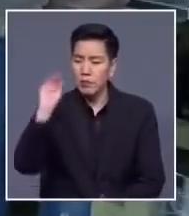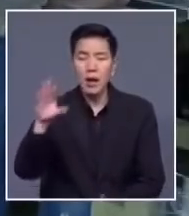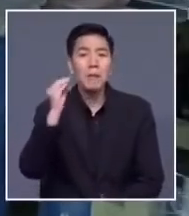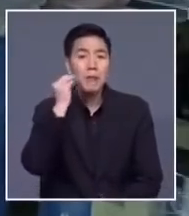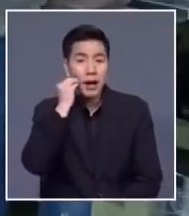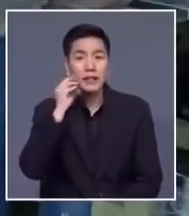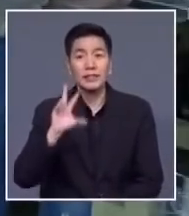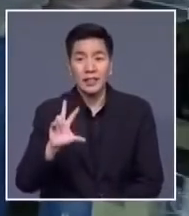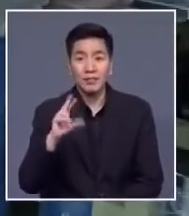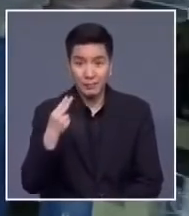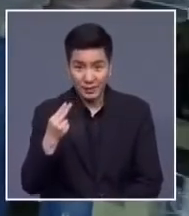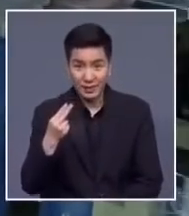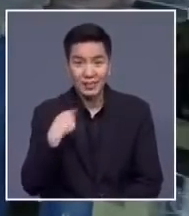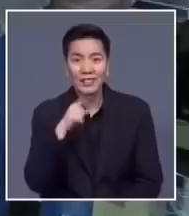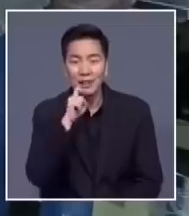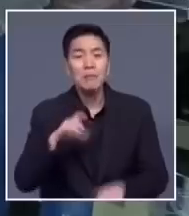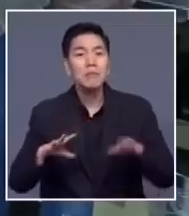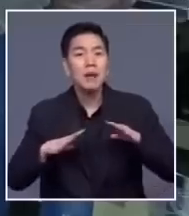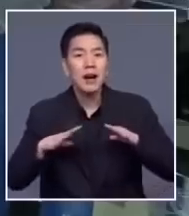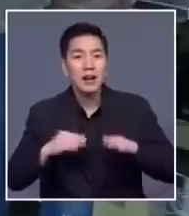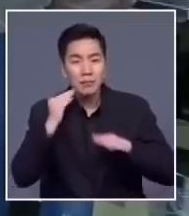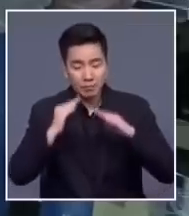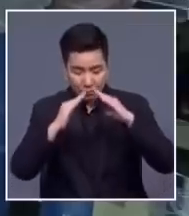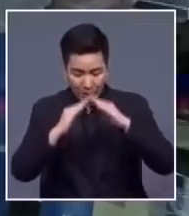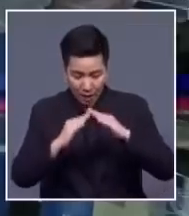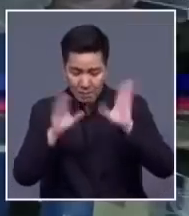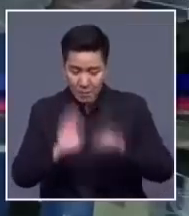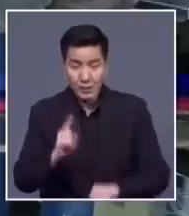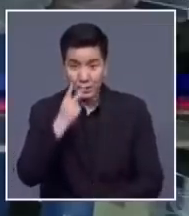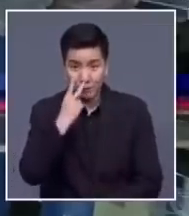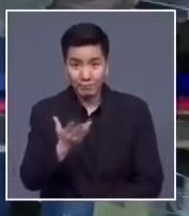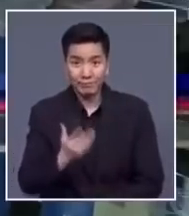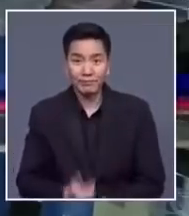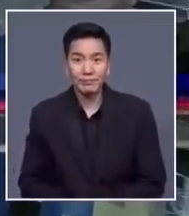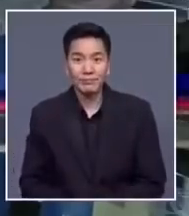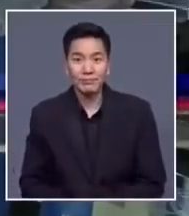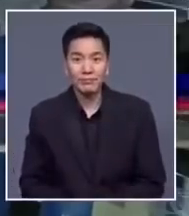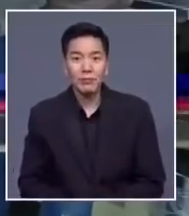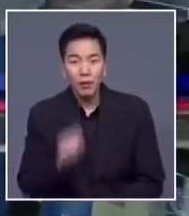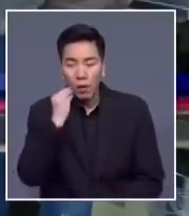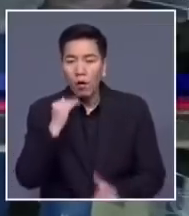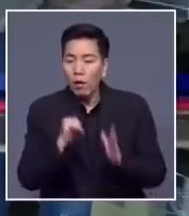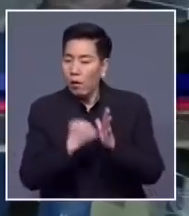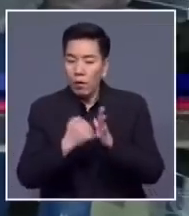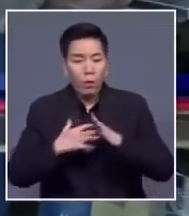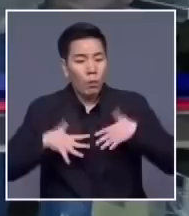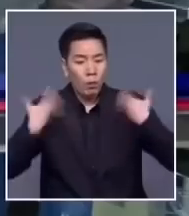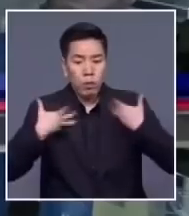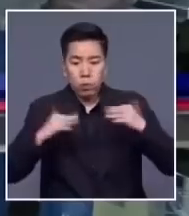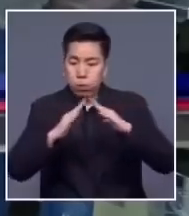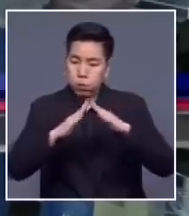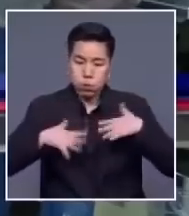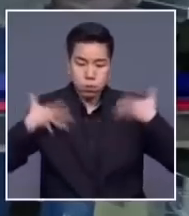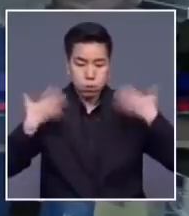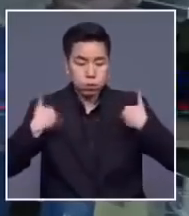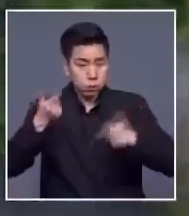30,000 บาทนะครับแล้วที่พักล่ะครับเป็นยังไงบ้างชีวิตความเป็นอยู่ที่พักเนี่ยเป็นยังไง ที่พักค่อนข้างสะดวกสบายครับเพราะว่าเป็นสวัส